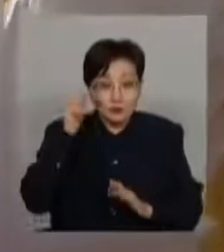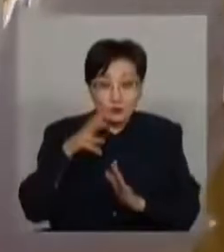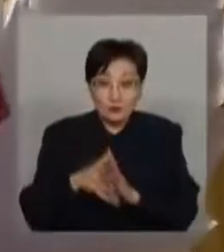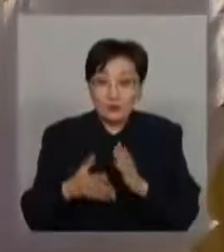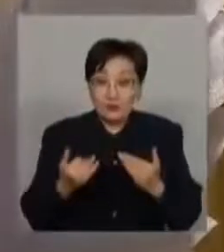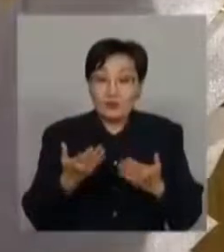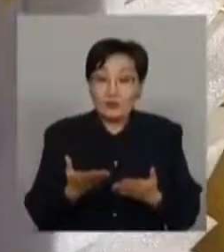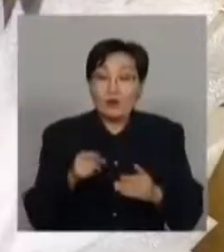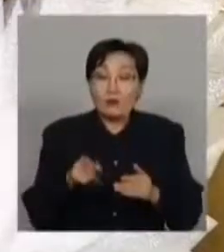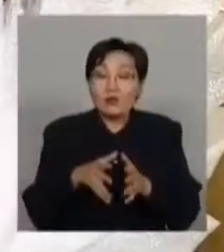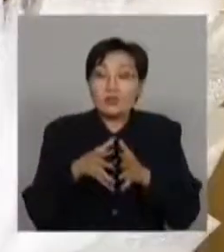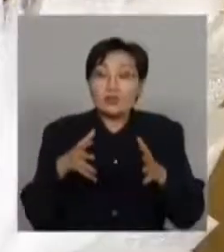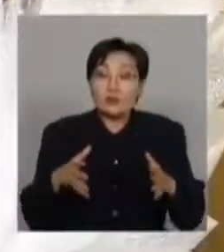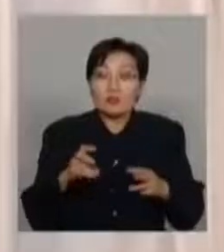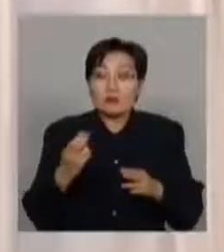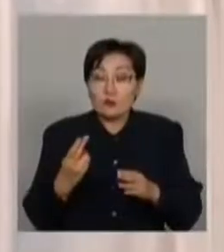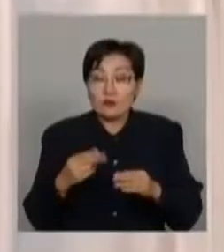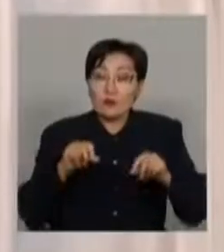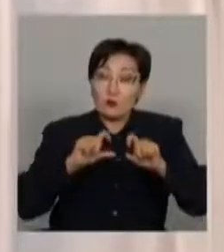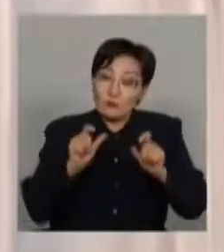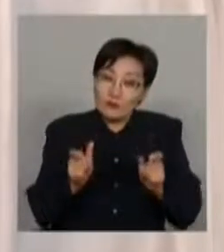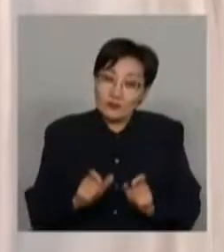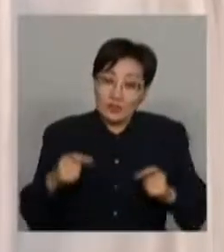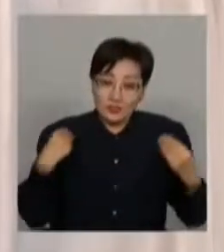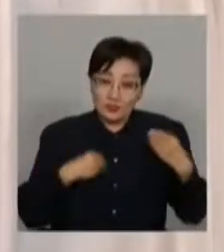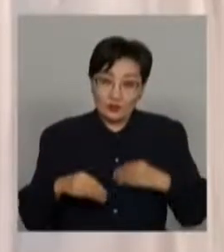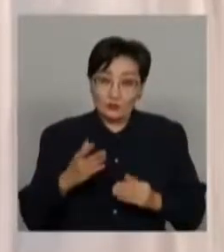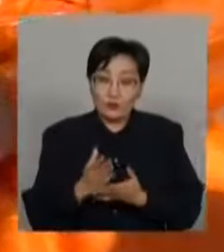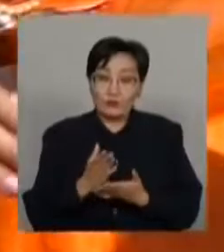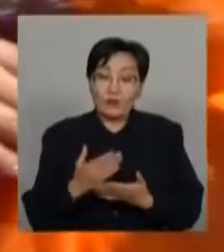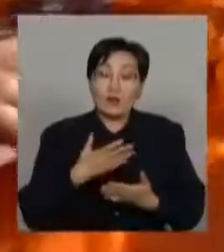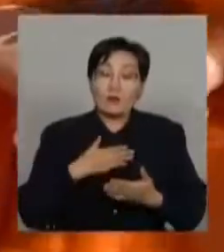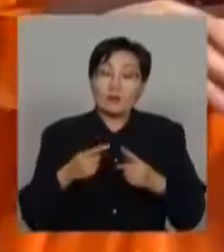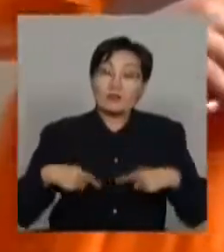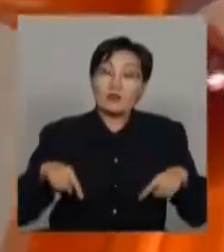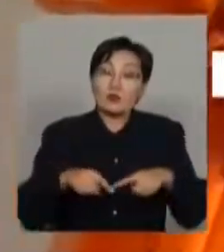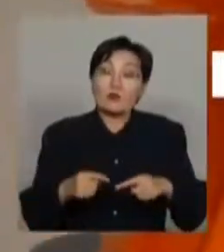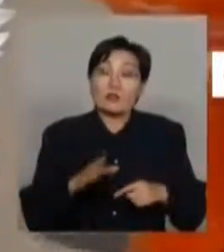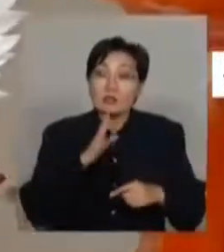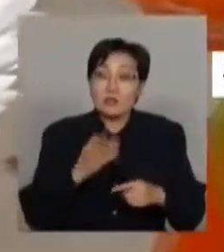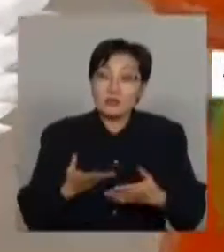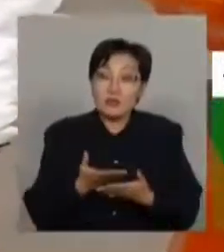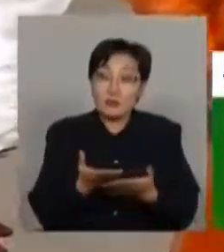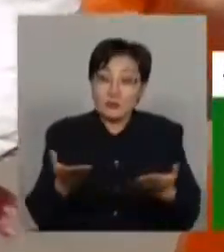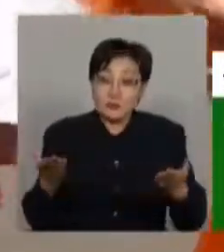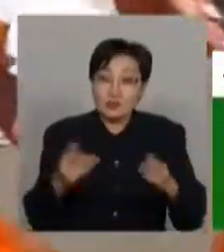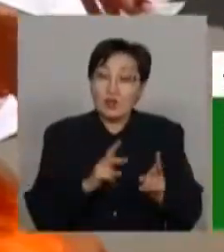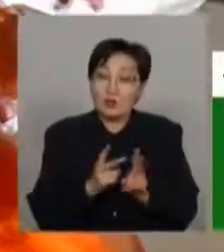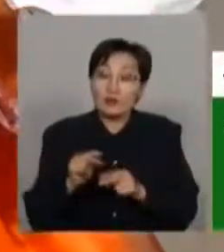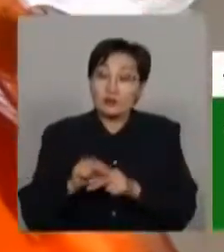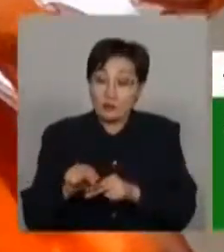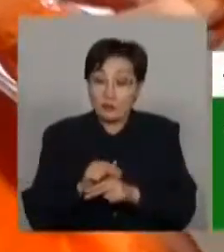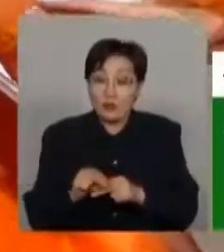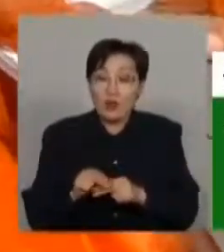Қазір мұнда 1000-нан аса ұлттық нақыштағы костюм қоры бар. Біздің орталықта біз өзіміз қыздардың барлығын биге үйретеміз.